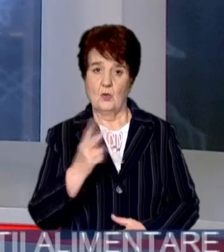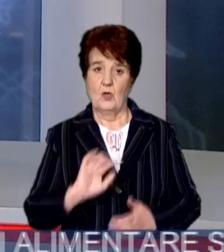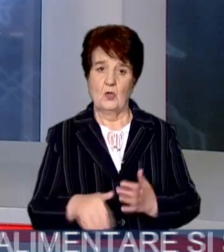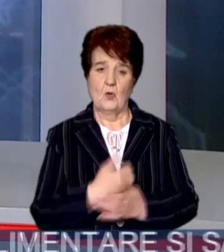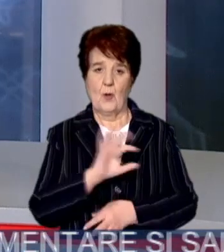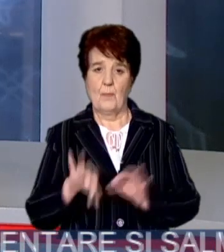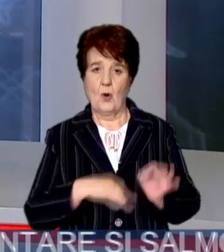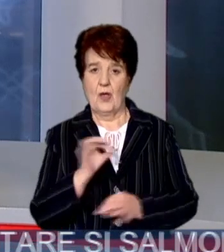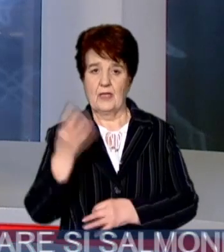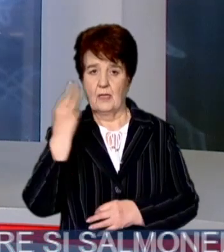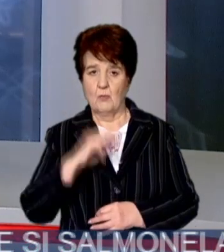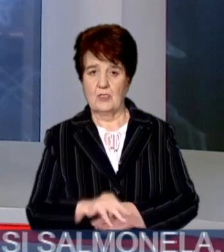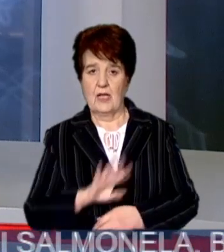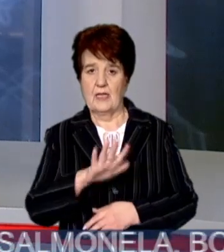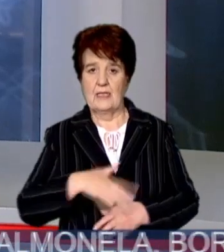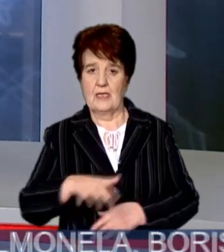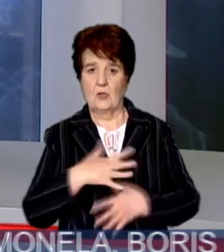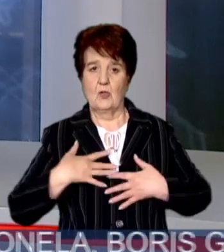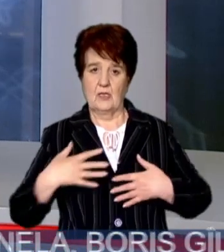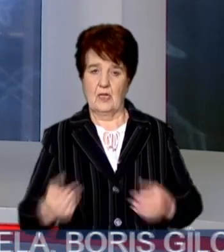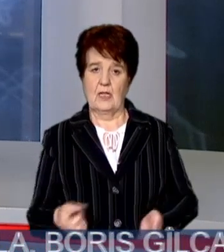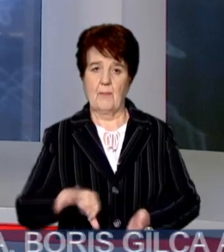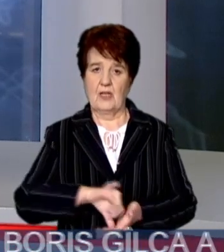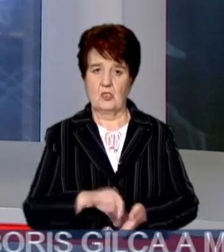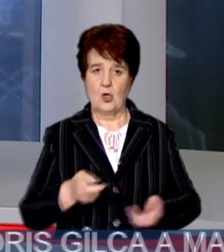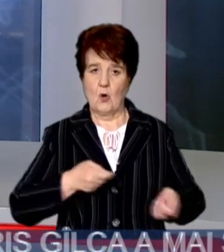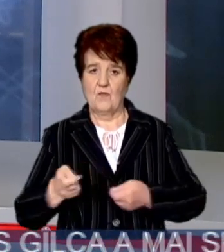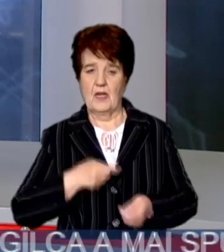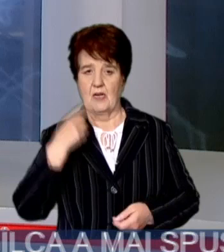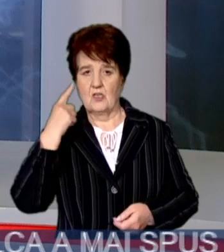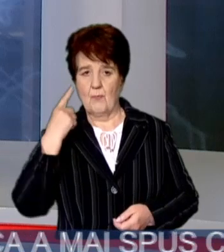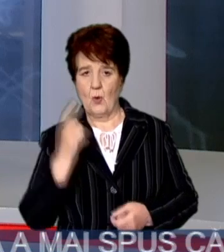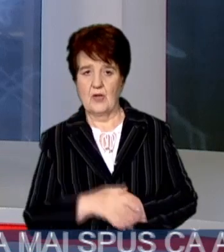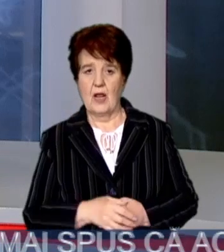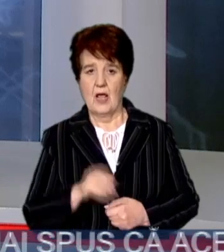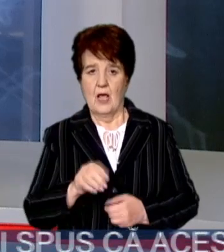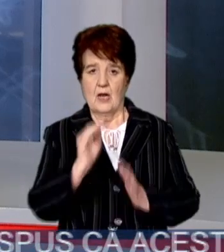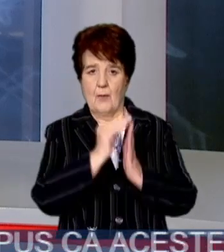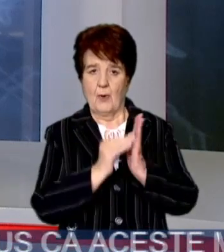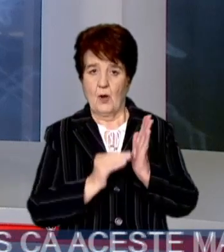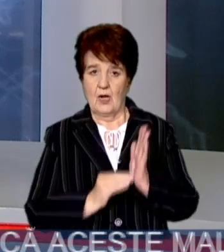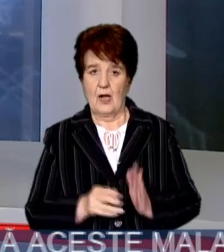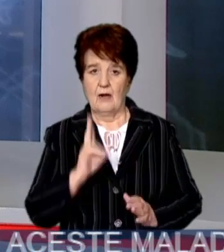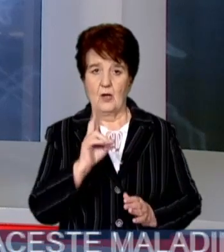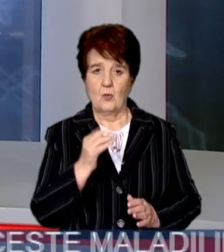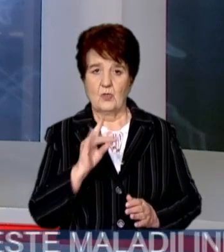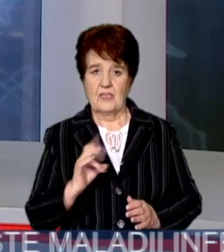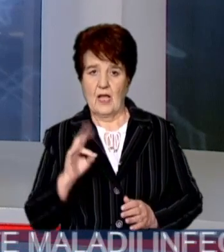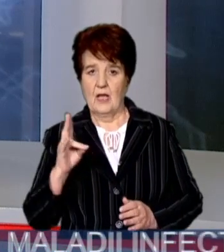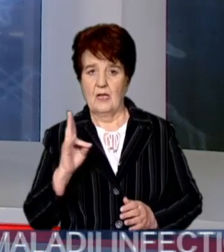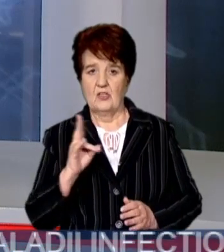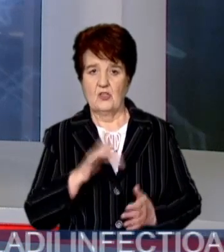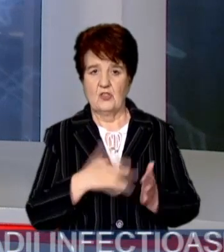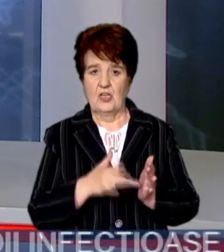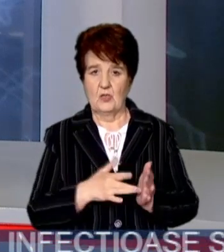Noi proiecte de modernizare în sectorul sănătății cu participarea guvernului Japoniei. În cadrul programului Kusanone, centrele de sănătate